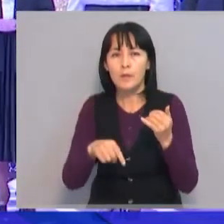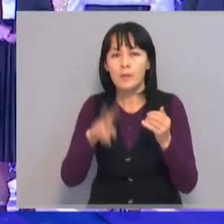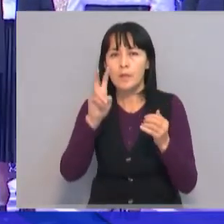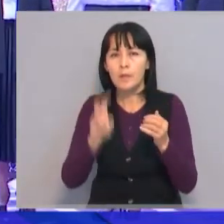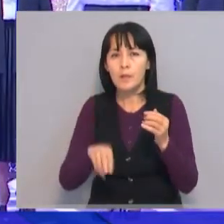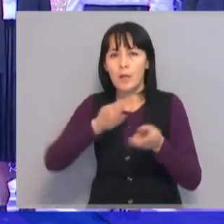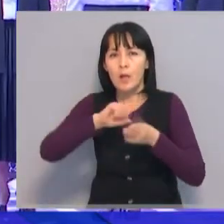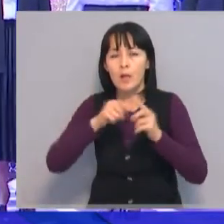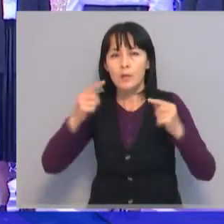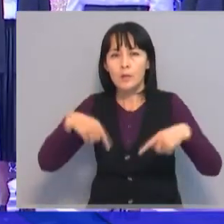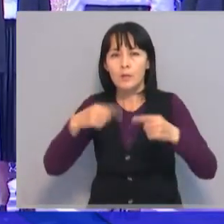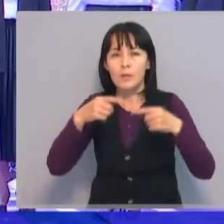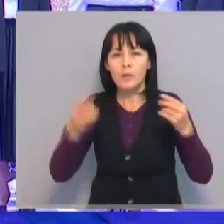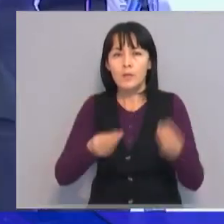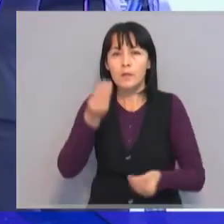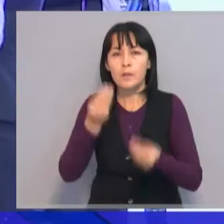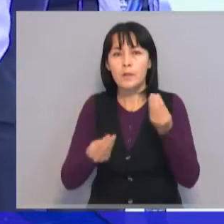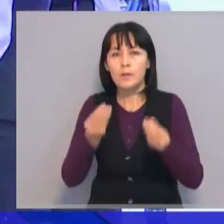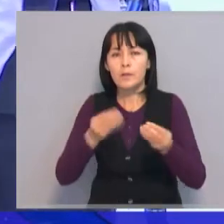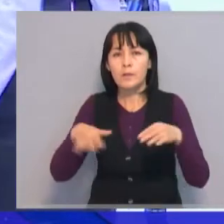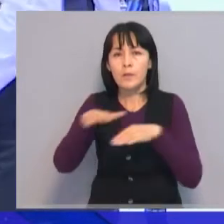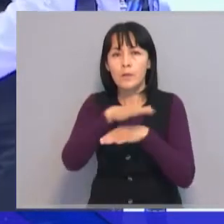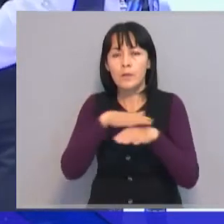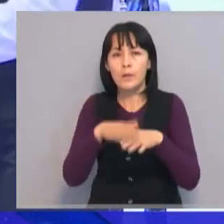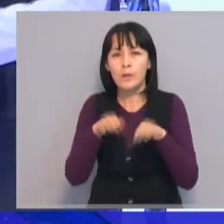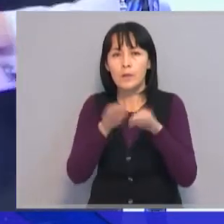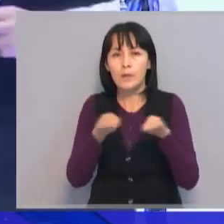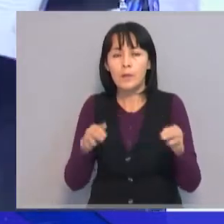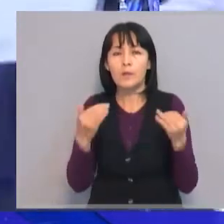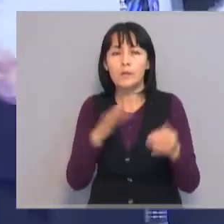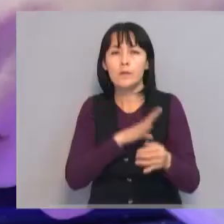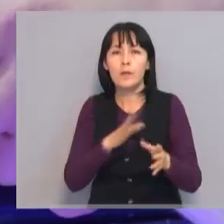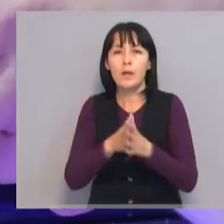скамейки, установлены различные игровые аттракционы для детей. Также была